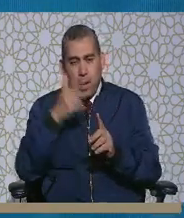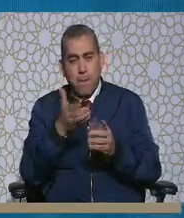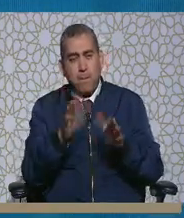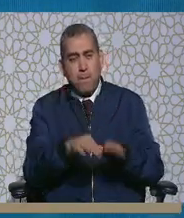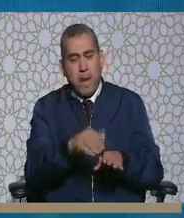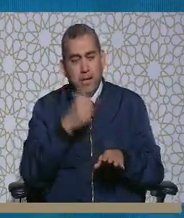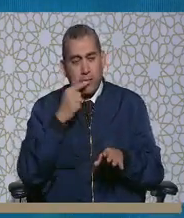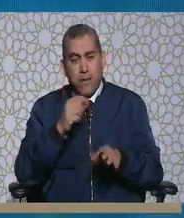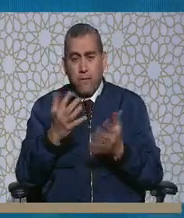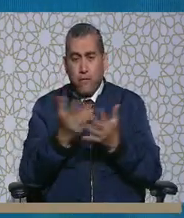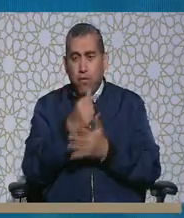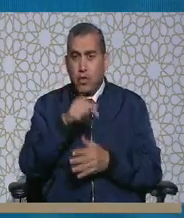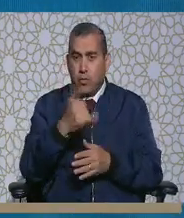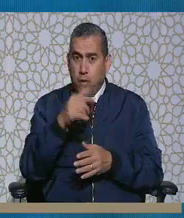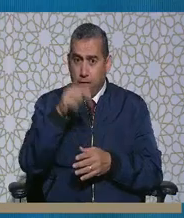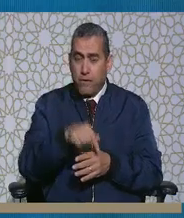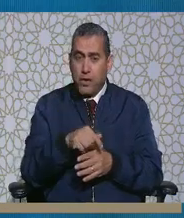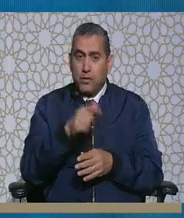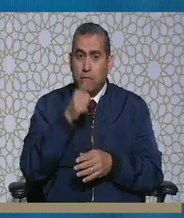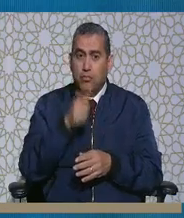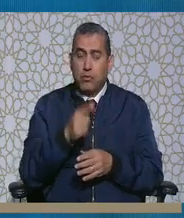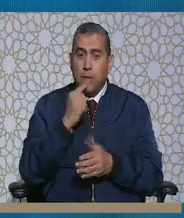فايه اللي حاصل